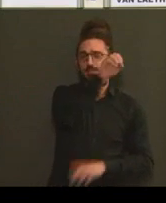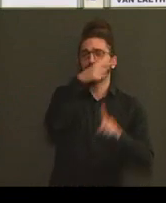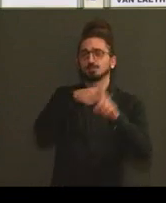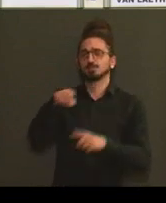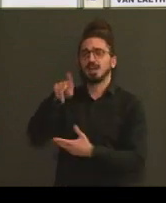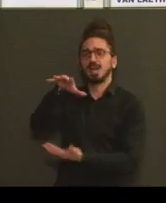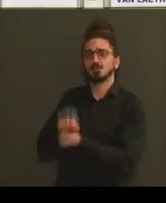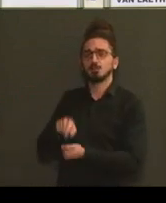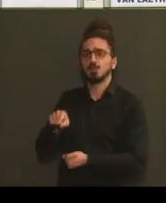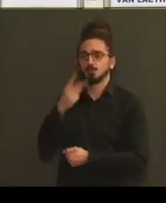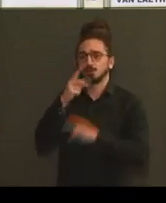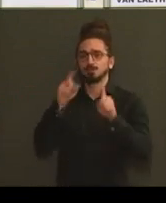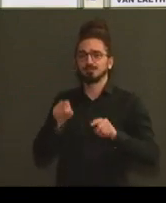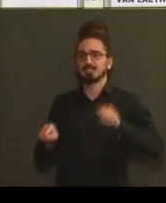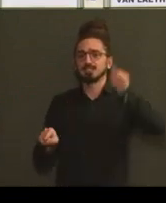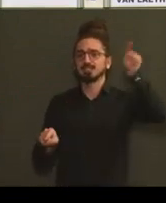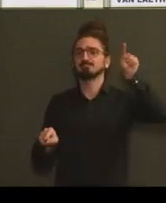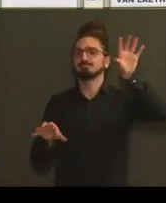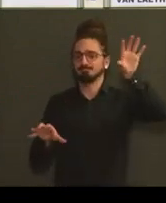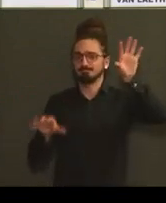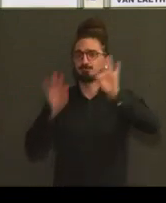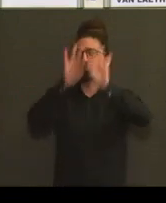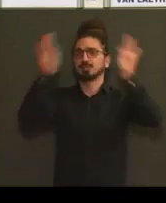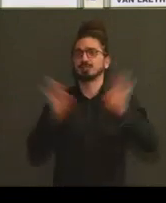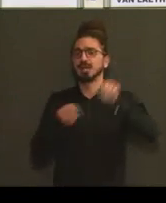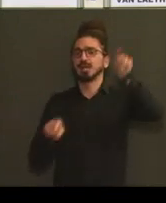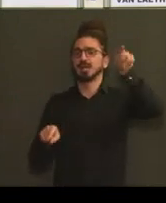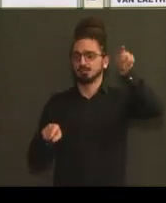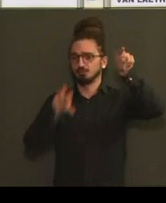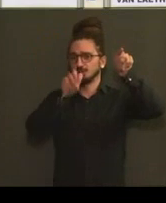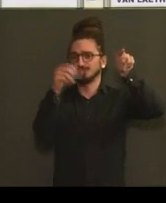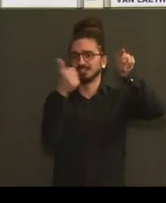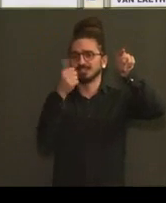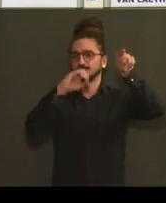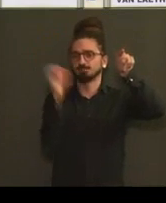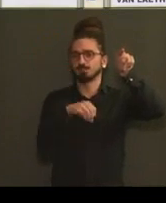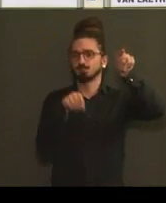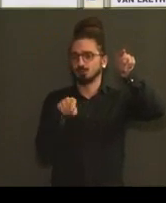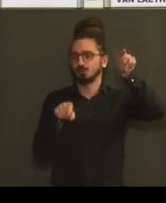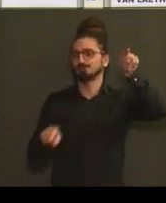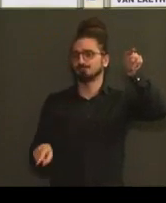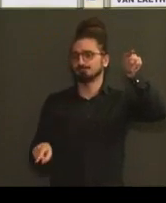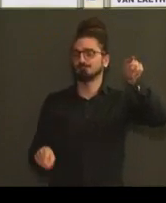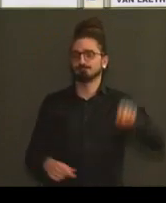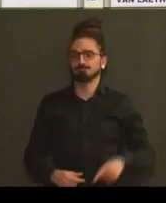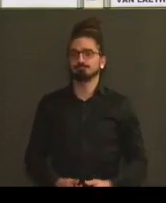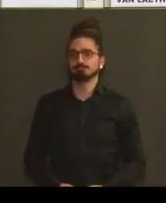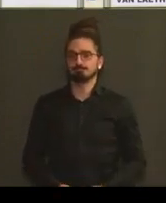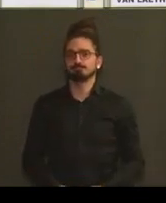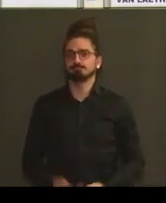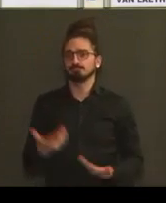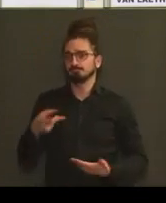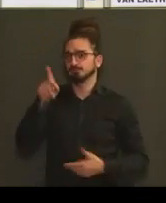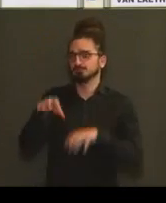forment 36% de l'ensemble des lits pour notre pays, actuellement occupés par des patients Covid.